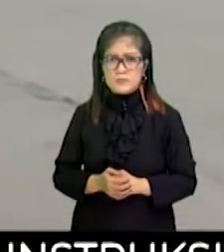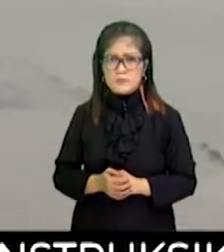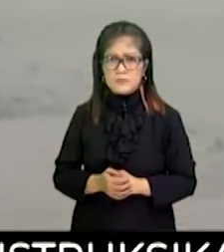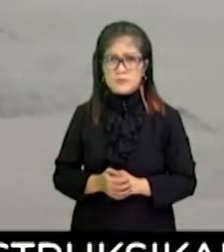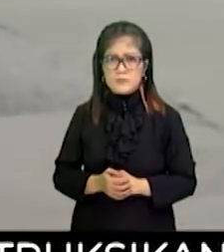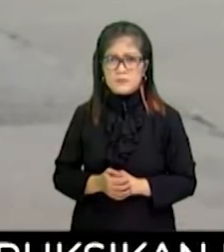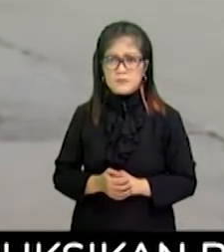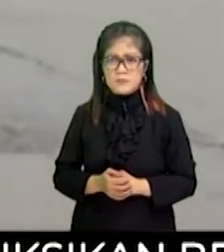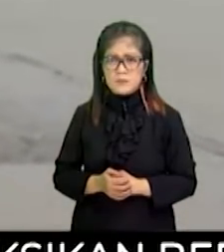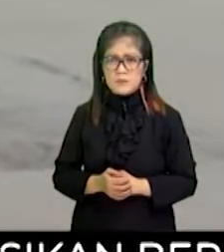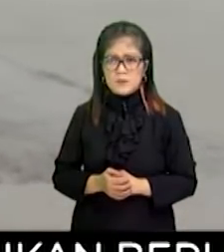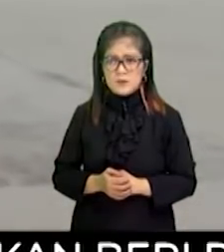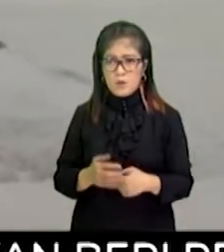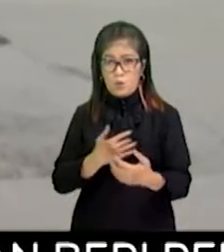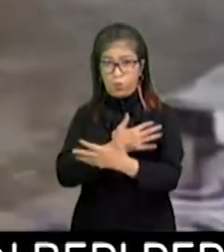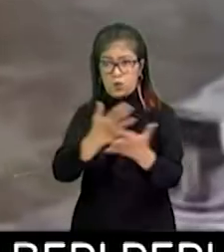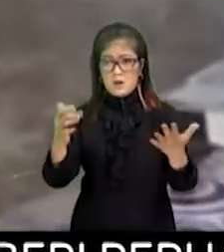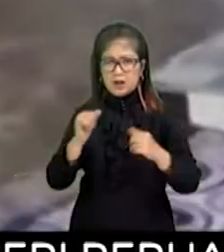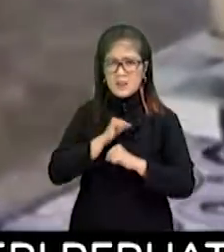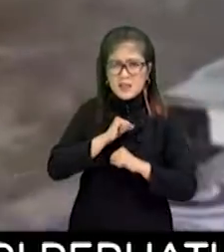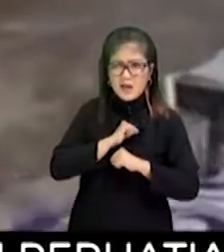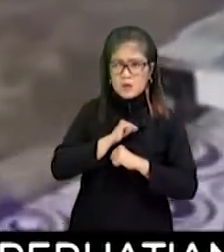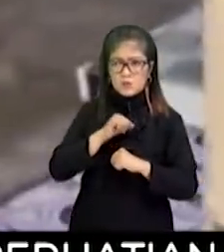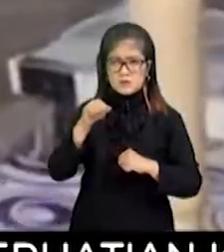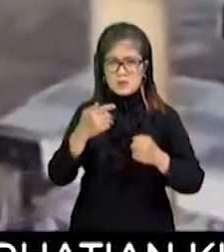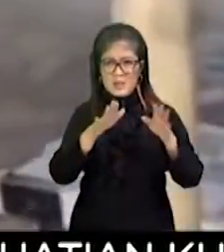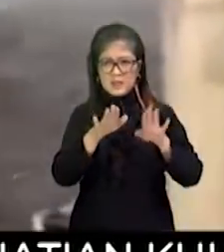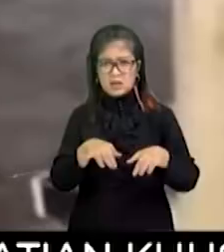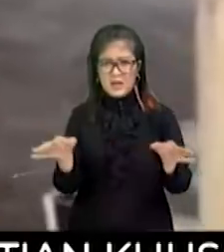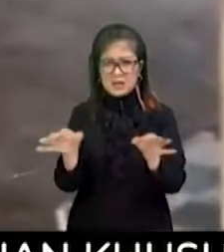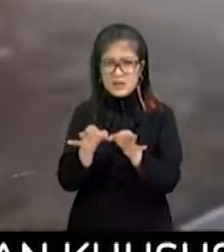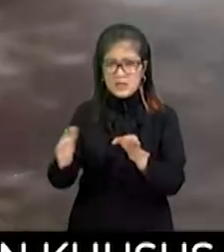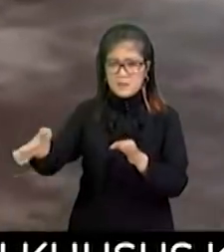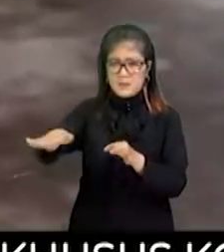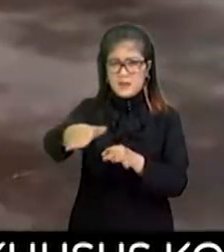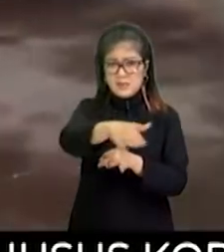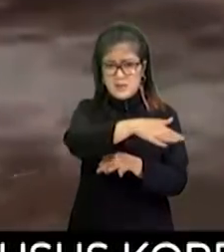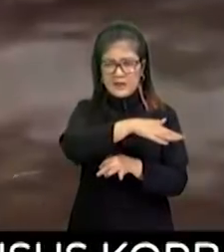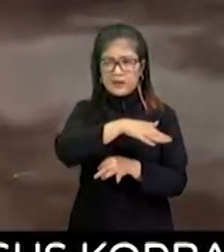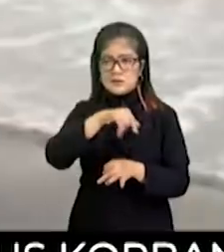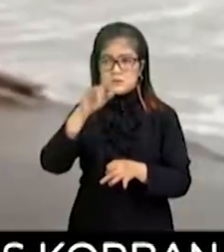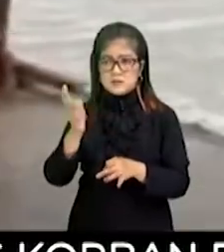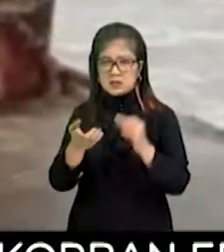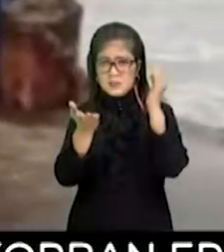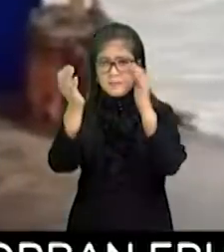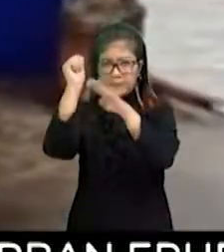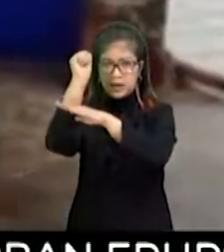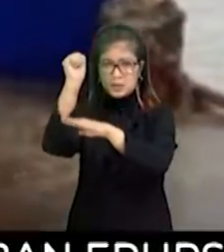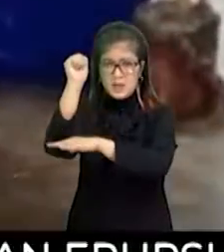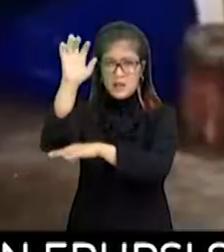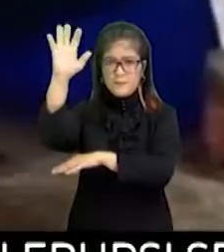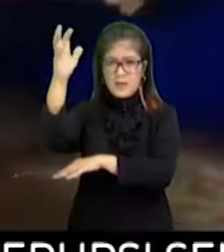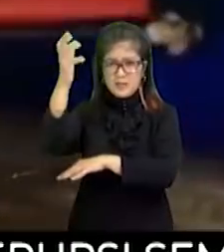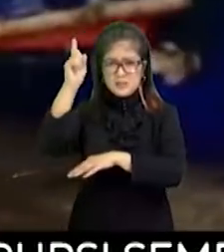kepanikan melanda warga yang tinggal di pesisir pantai di Desa Teluk Labuan Pandeglang Banten akibat hujan deras yang disertai angin kencang Senin